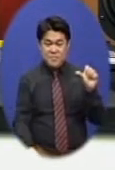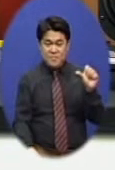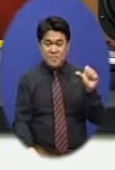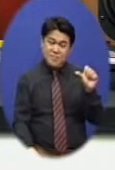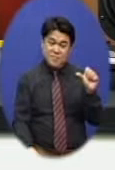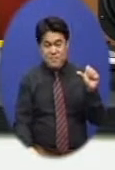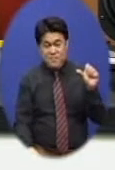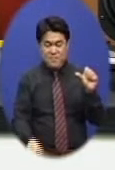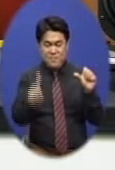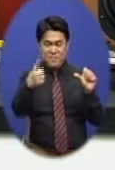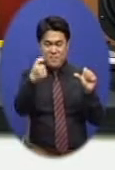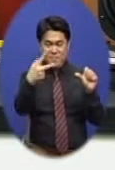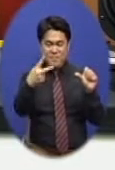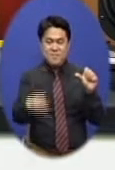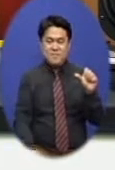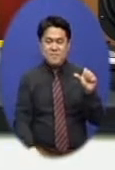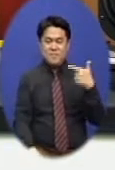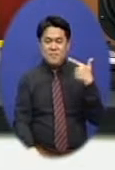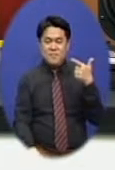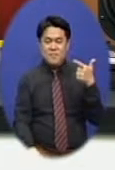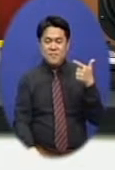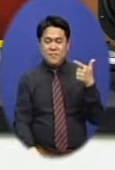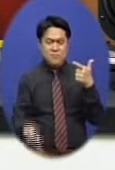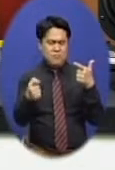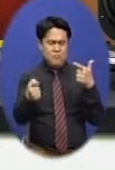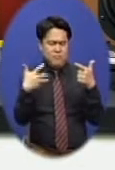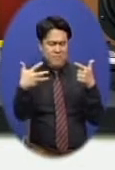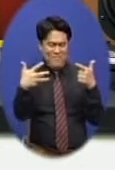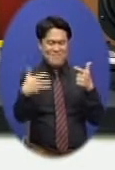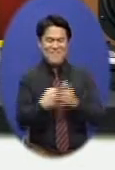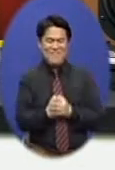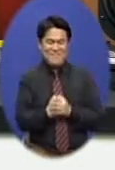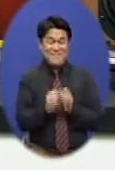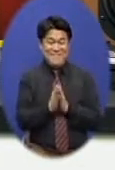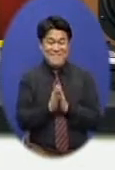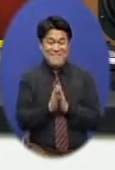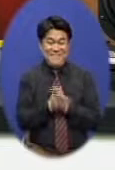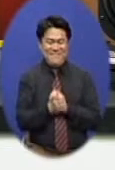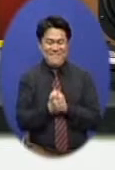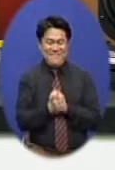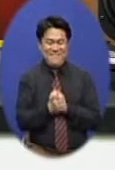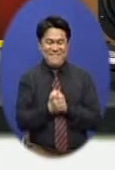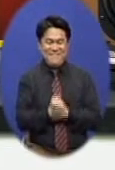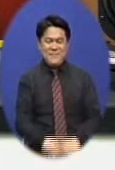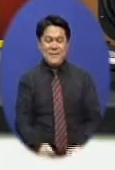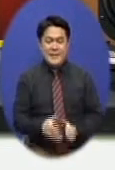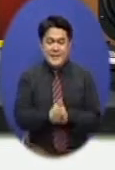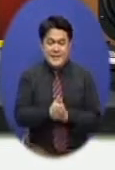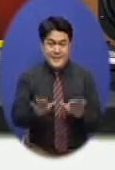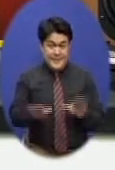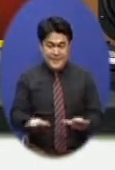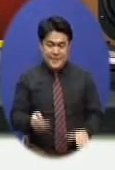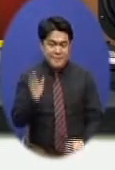5번입니다. 162표. 네, 6번은 68표. 이렇게 나왔습니다. 네. 네. 자,